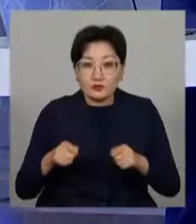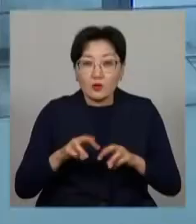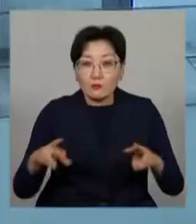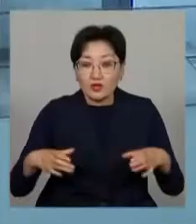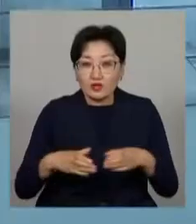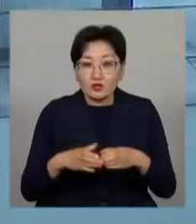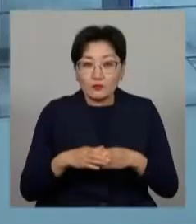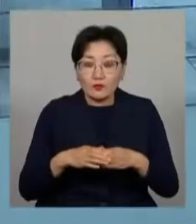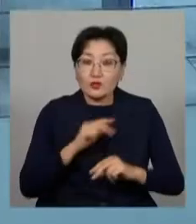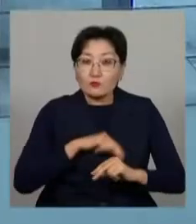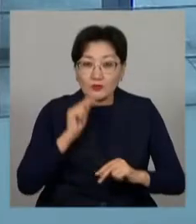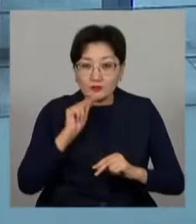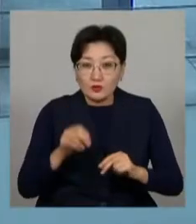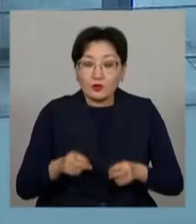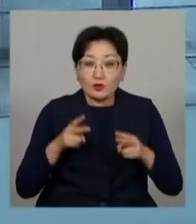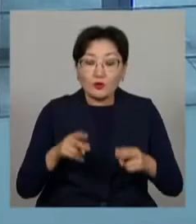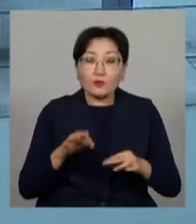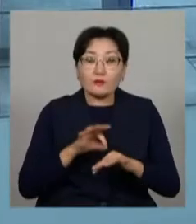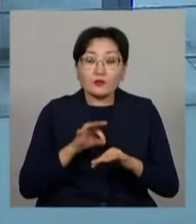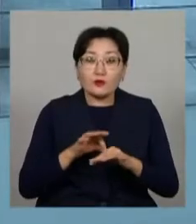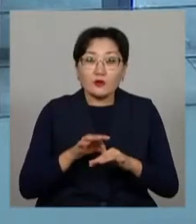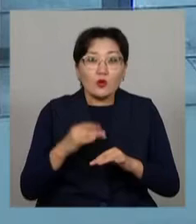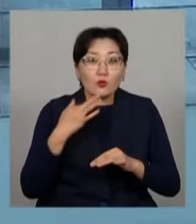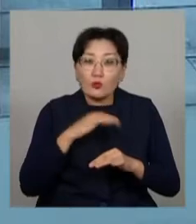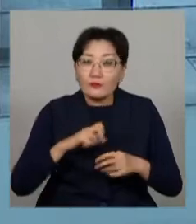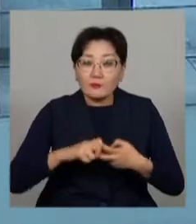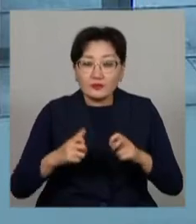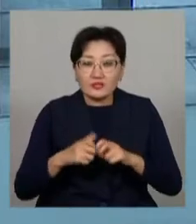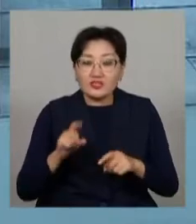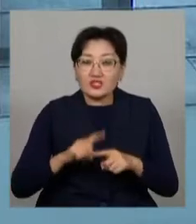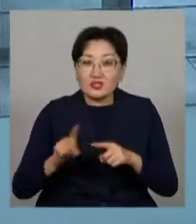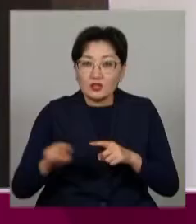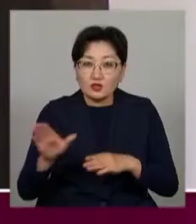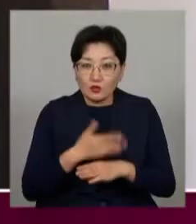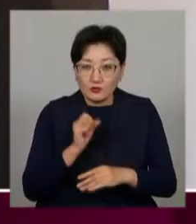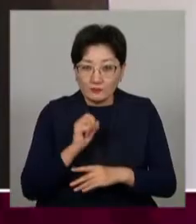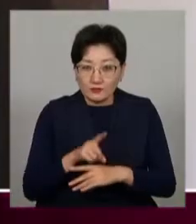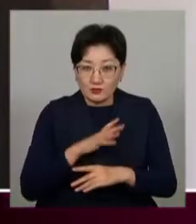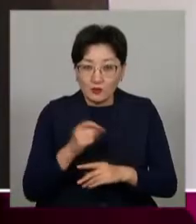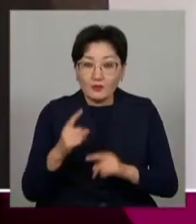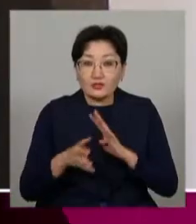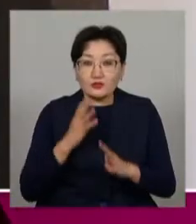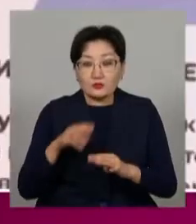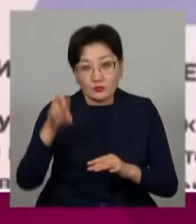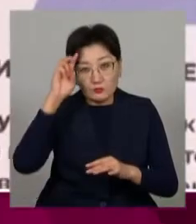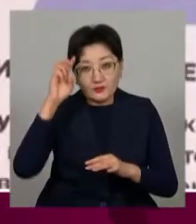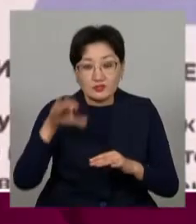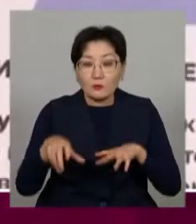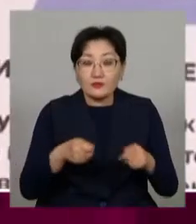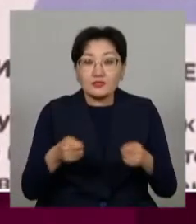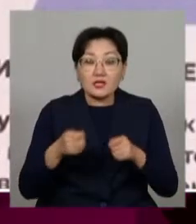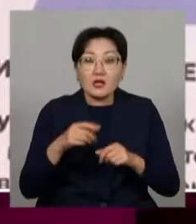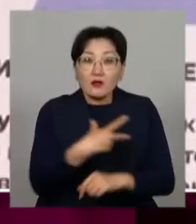жұмысын сынғалып қауіпті дертпен күресте кеткен кемшіліктерді тез арада жоюды тапсырды. Бірінші кезекте мемлекет